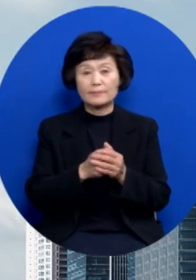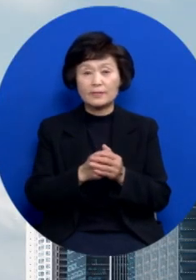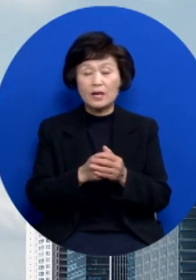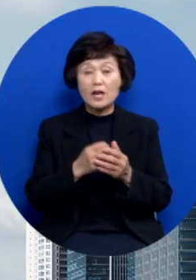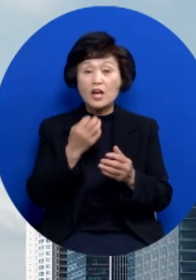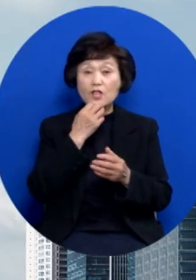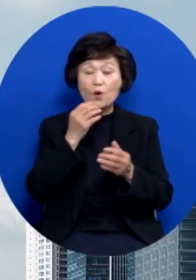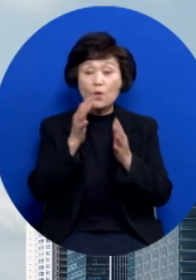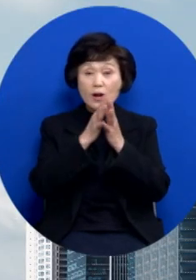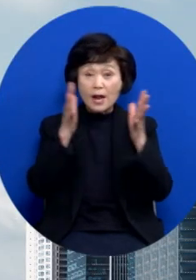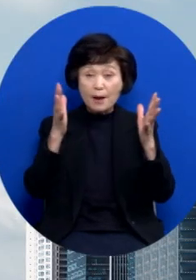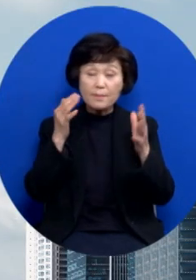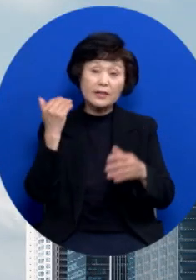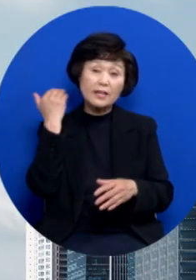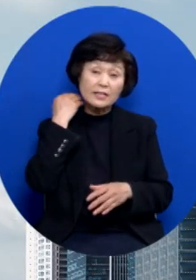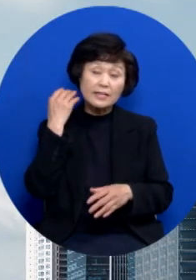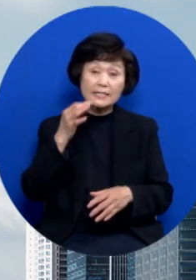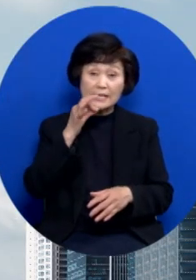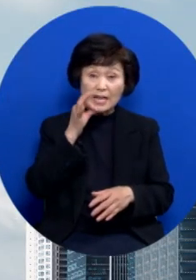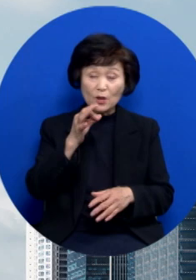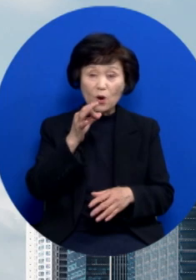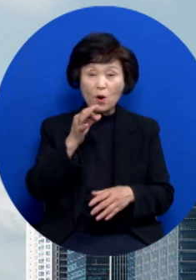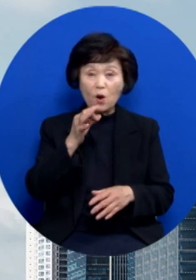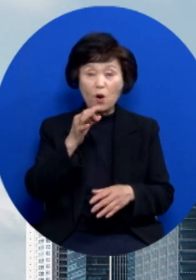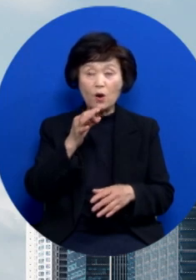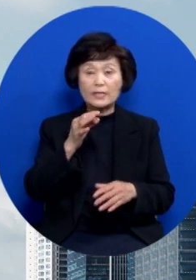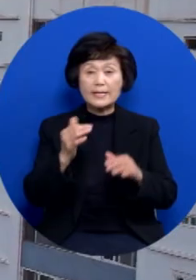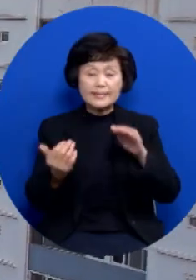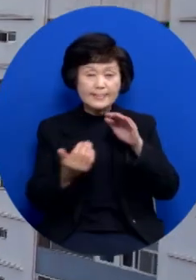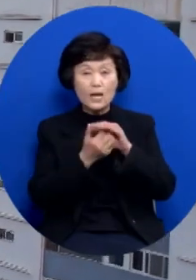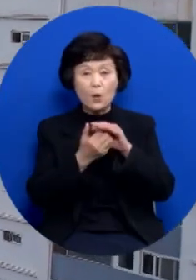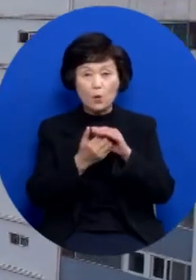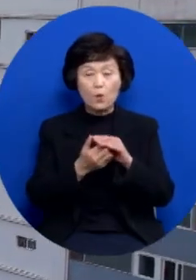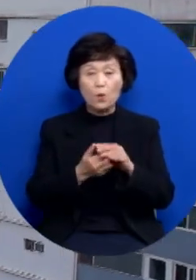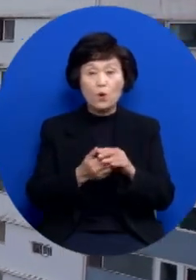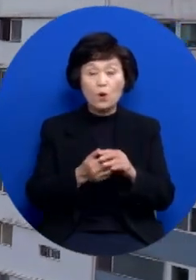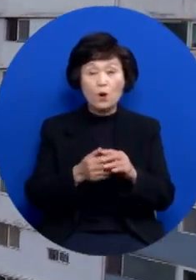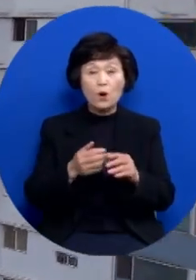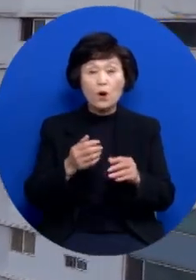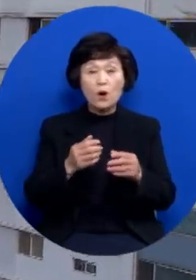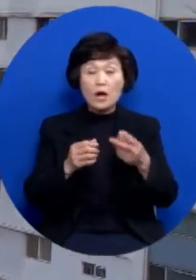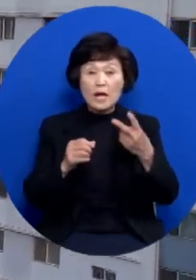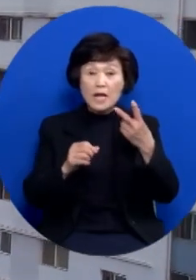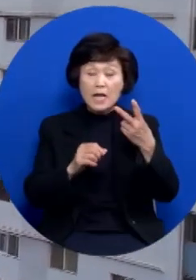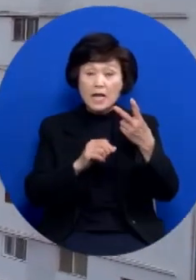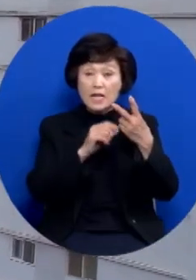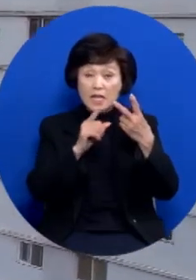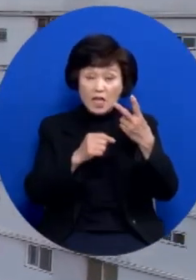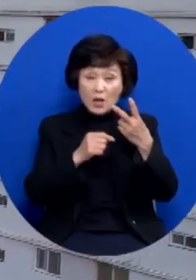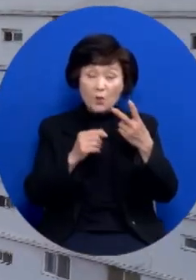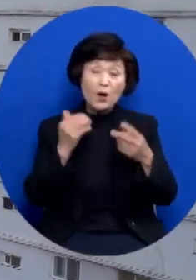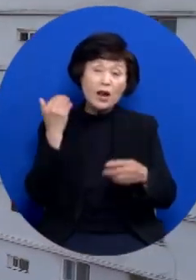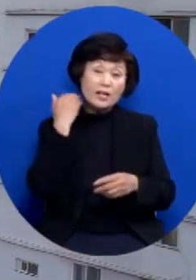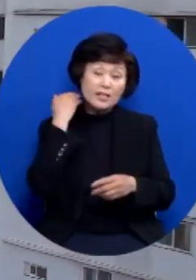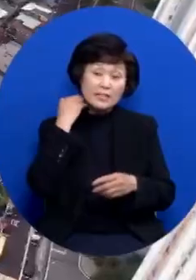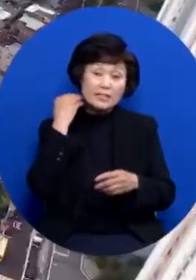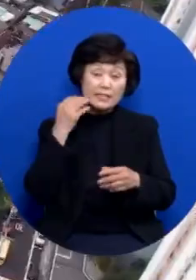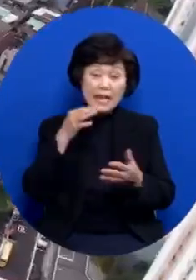서울 아파트 전세가율이 사상 최저치를 기록했습니다. 지난달 서울 아파트 평균 전세가율은